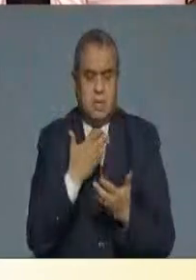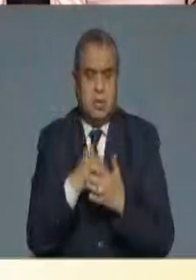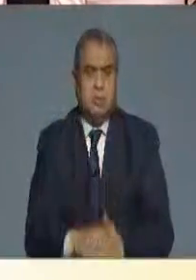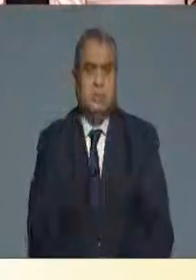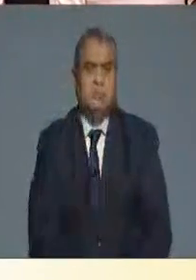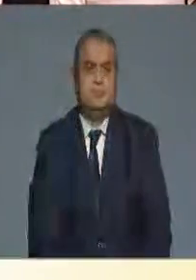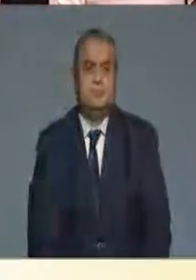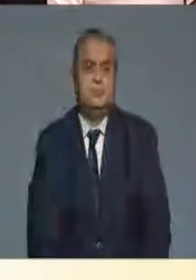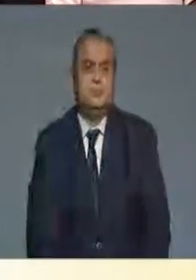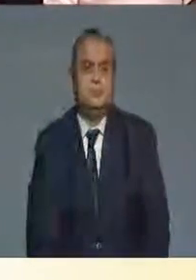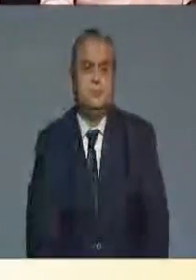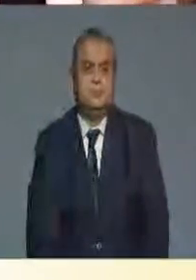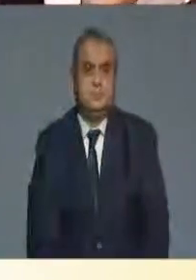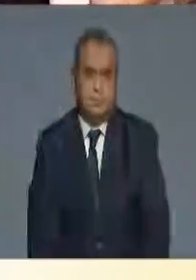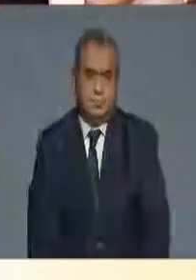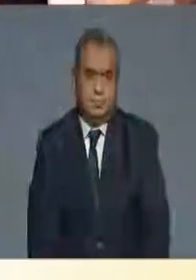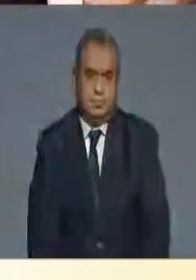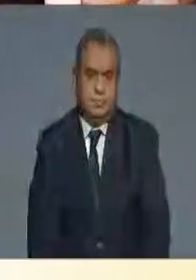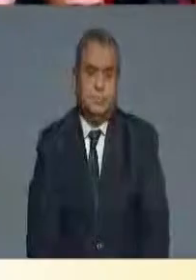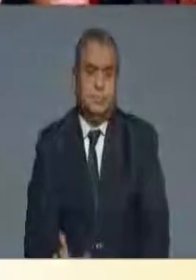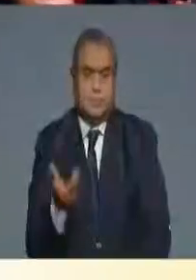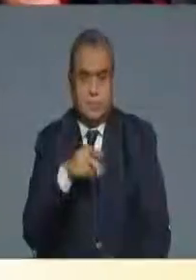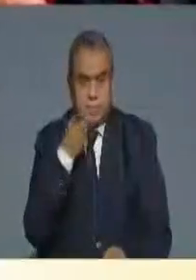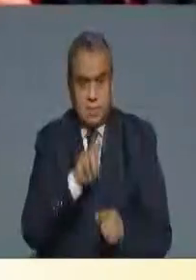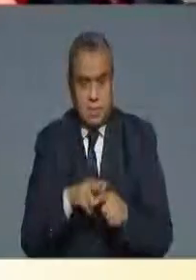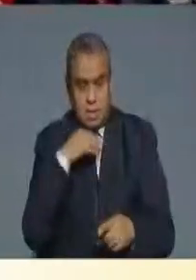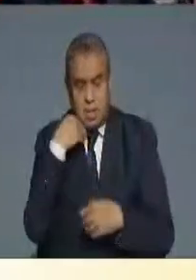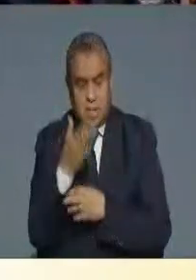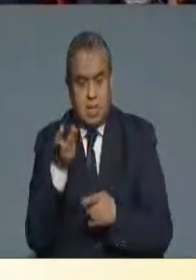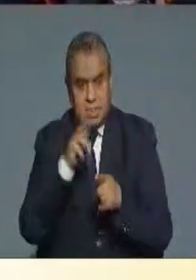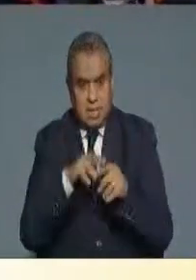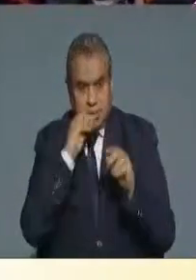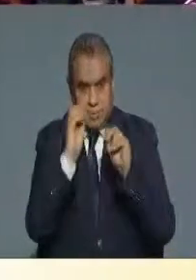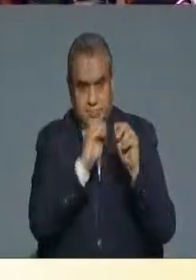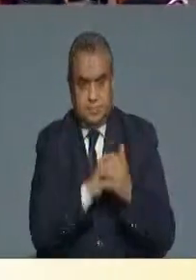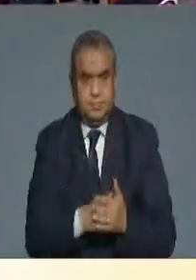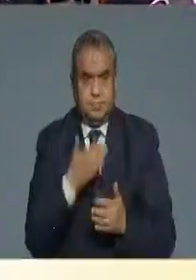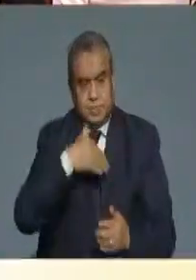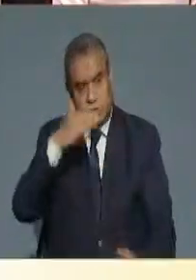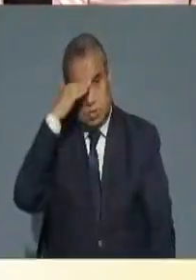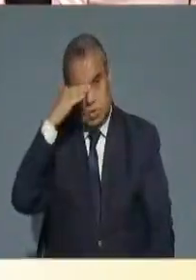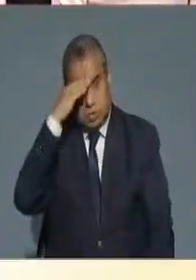القدرات. أنا عايز الصورة معاك. حاضر حاضر حاضر. وأتقدم كذلك